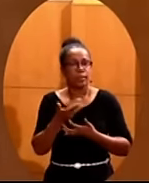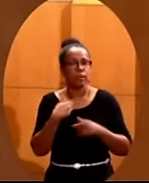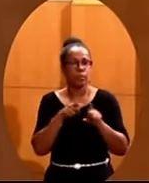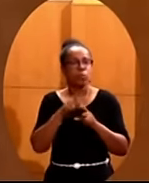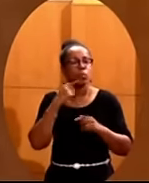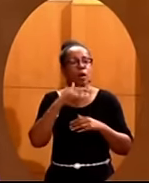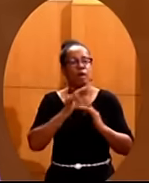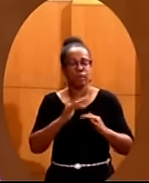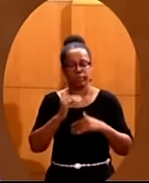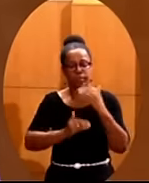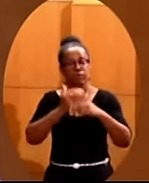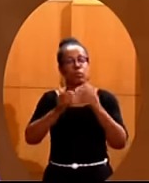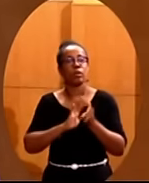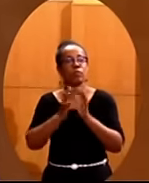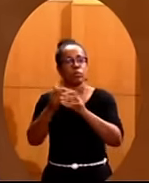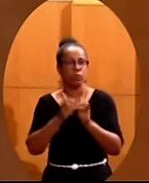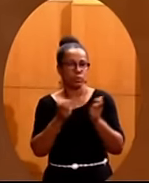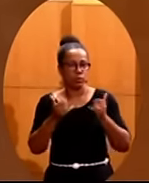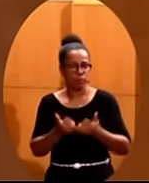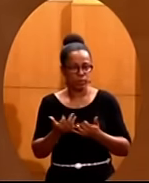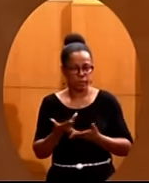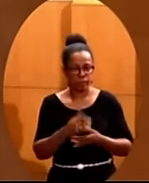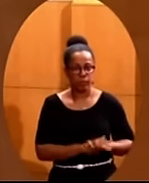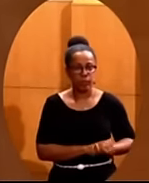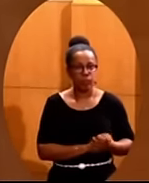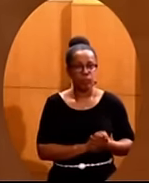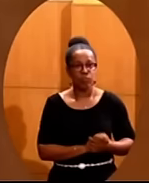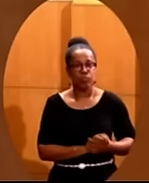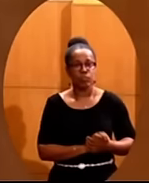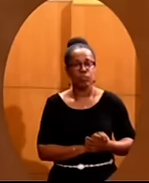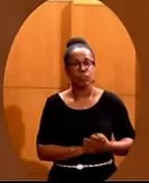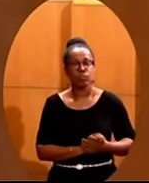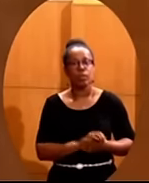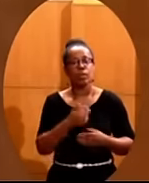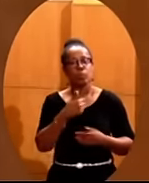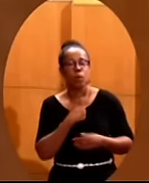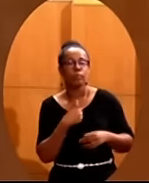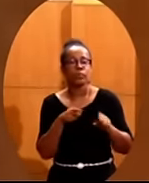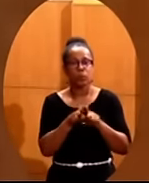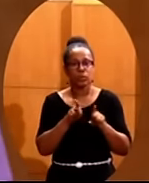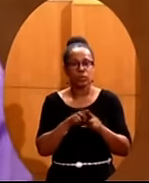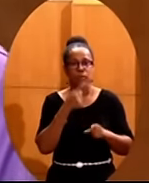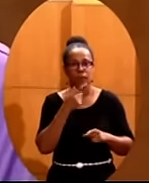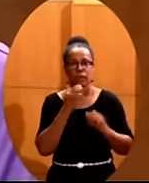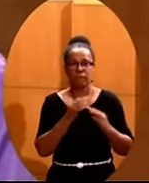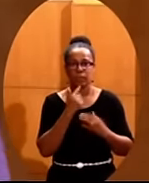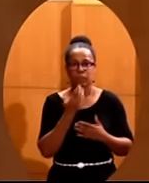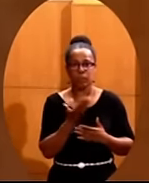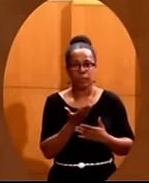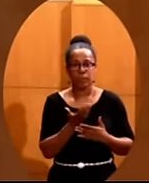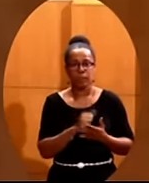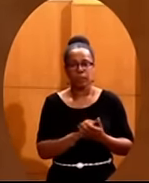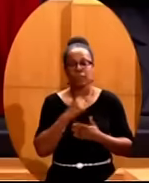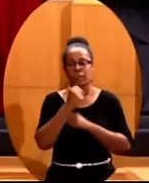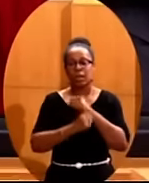évolution de nos institutions je mesure enfin ces